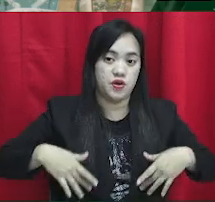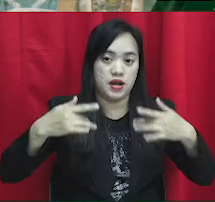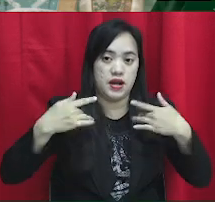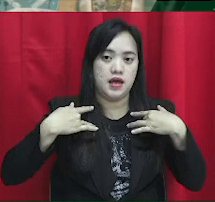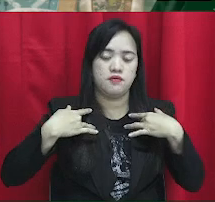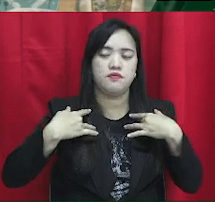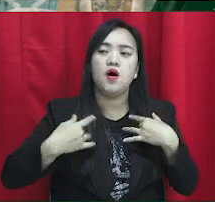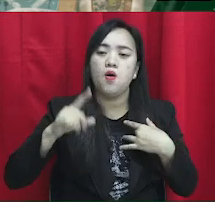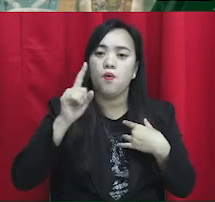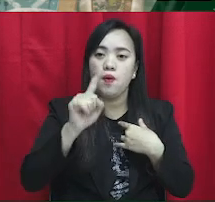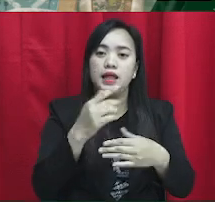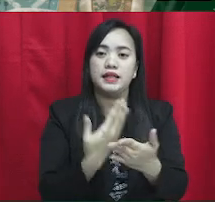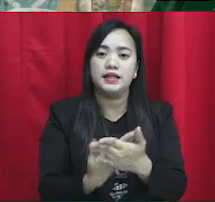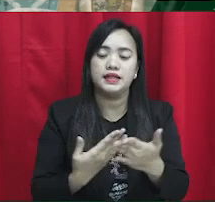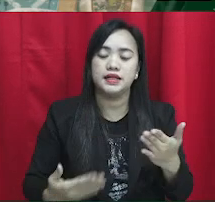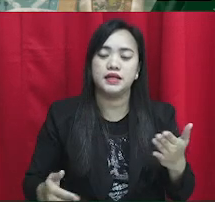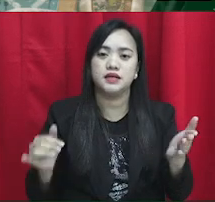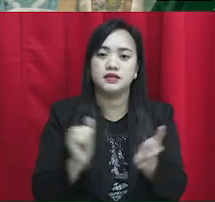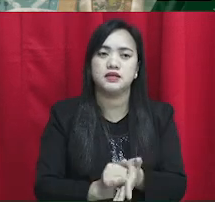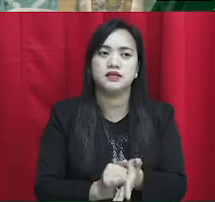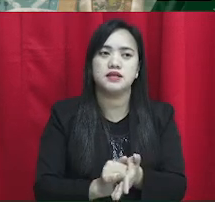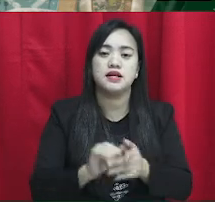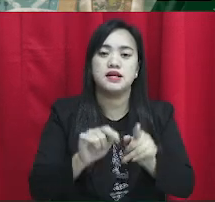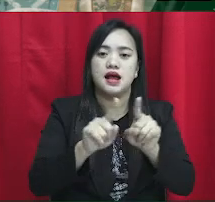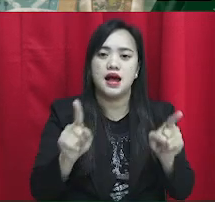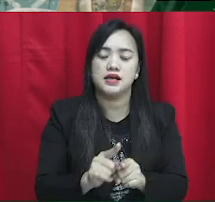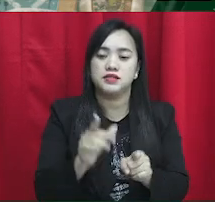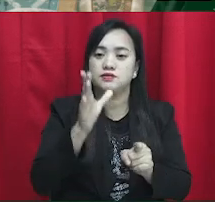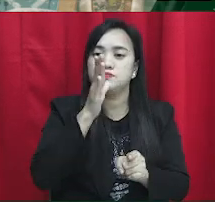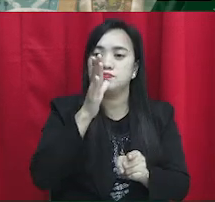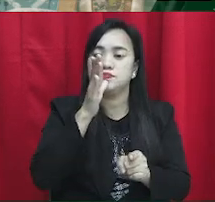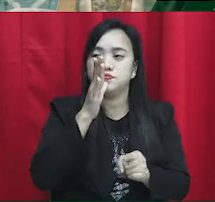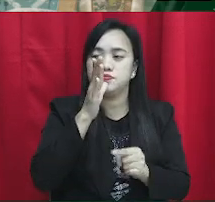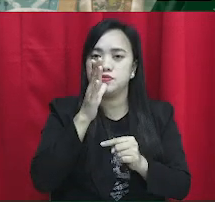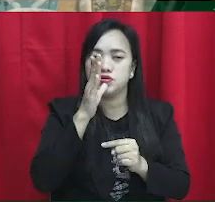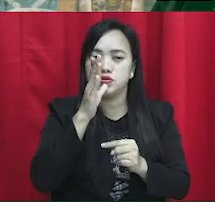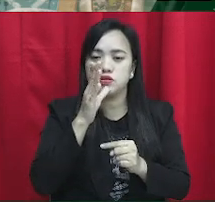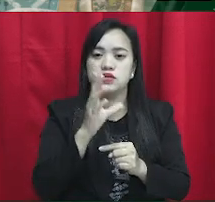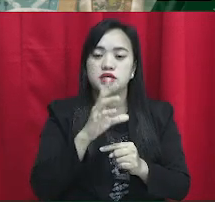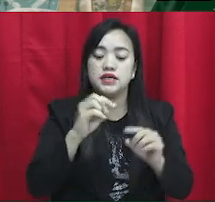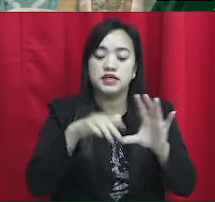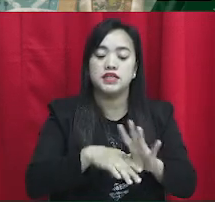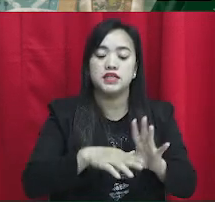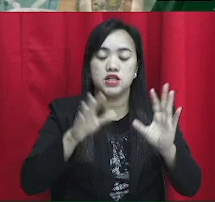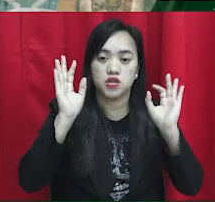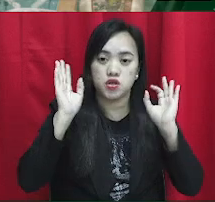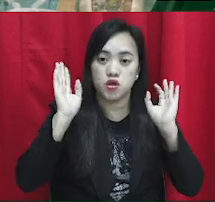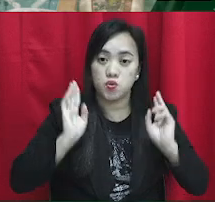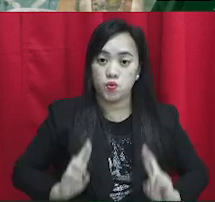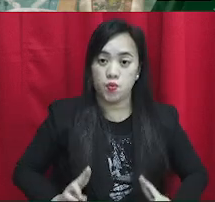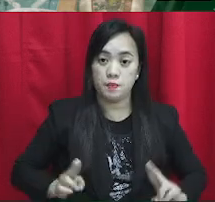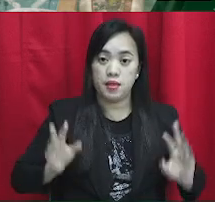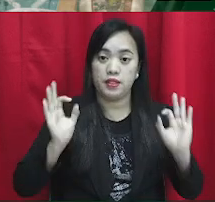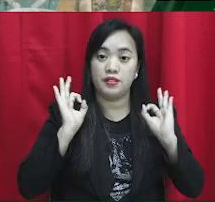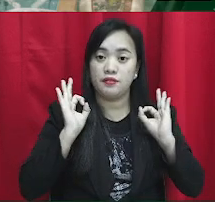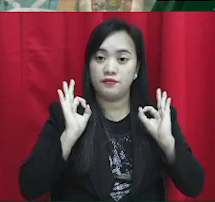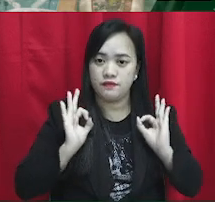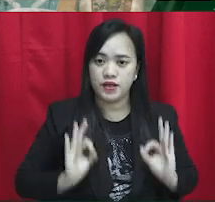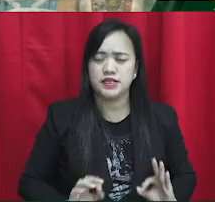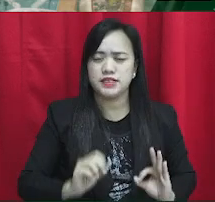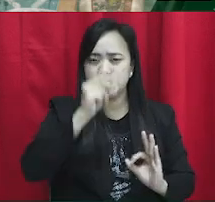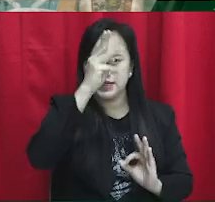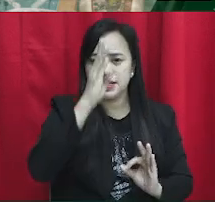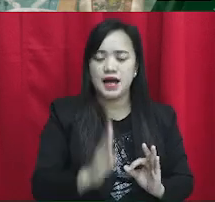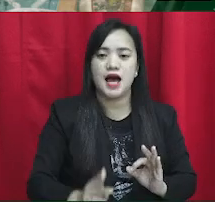kasangkapan ang isang babae na naging ina ng ating tagapagligtas in the human flesh. You see, ginamit po siya ng